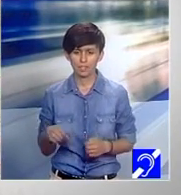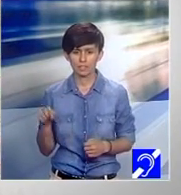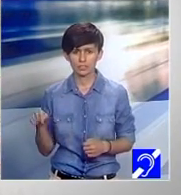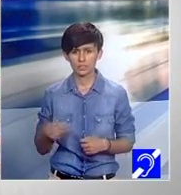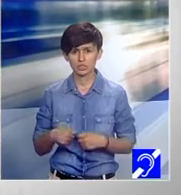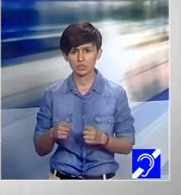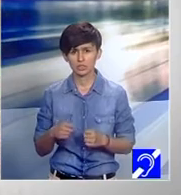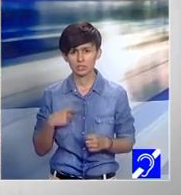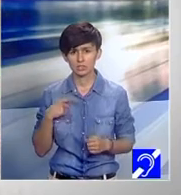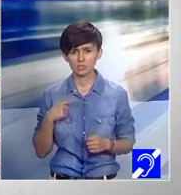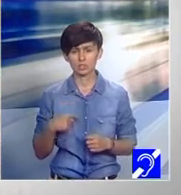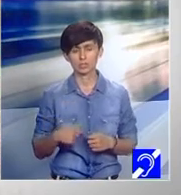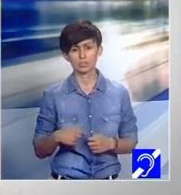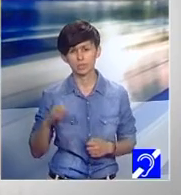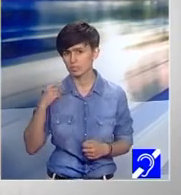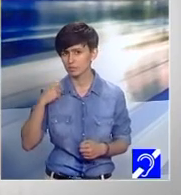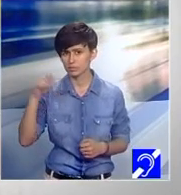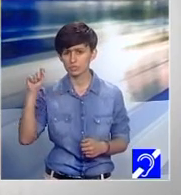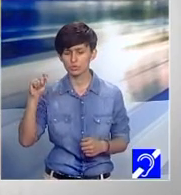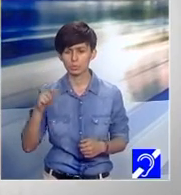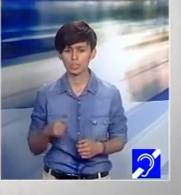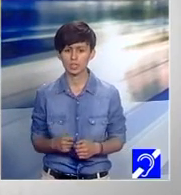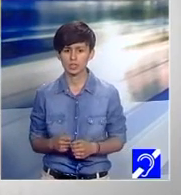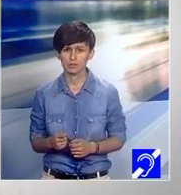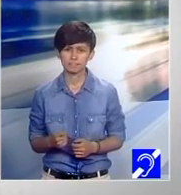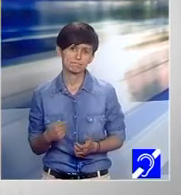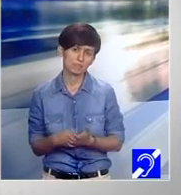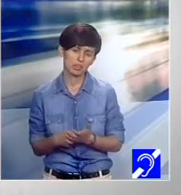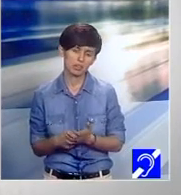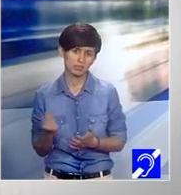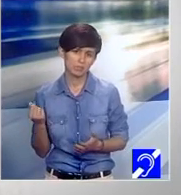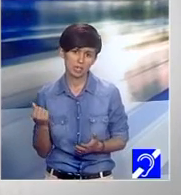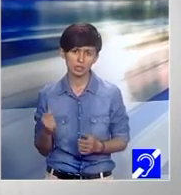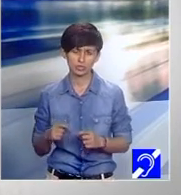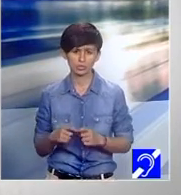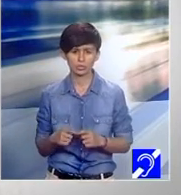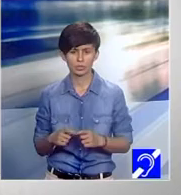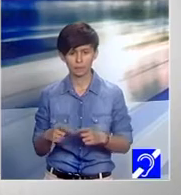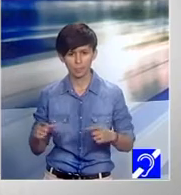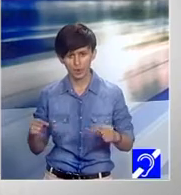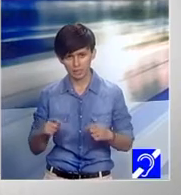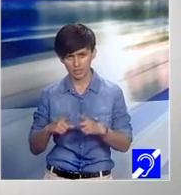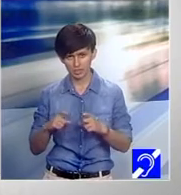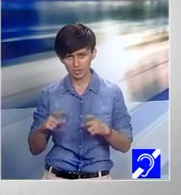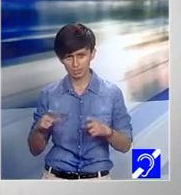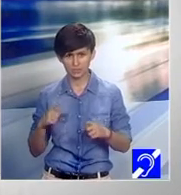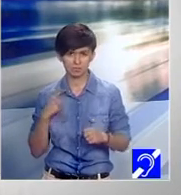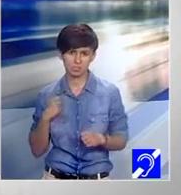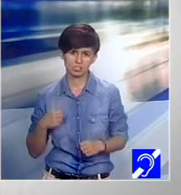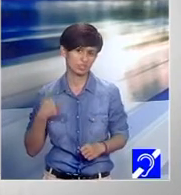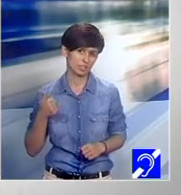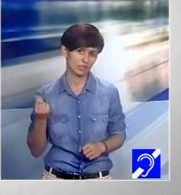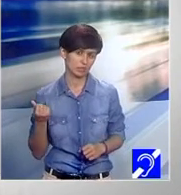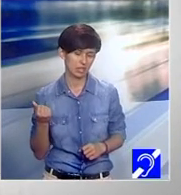de biscuiți obișnuit, da? Este, știm, 10 roni, adică un ron, 2 roni, pe